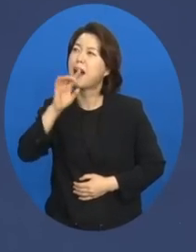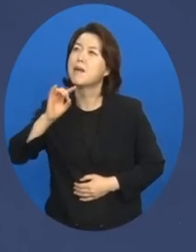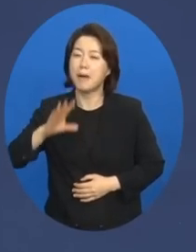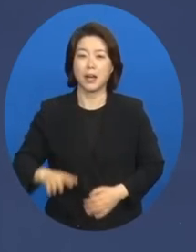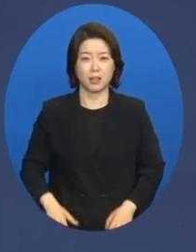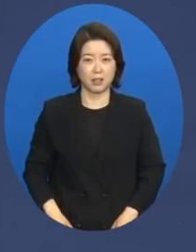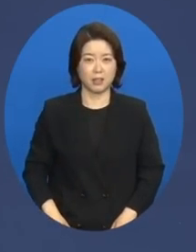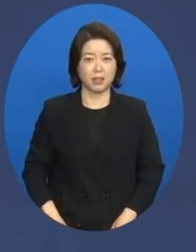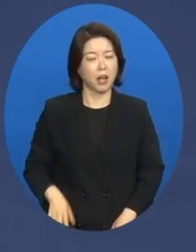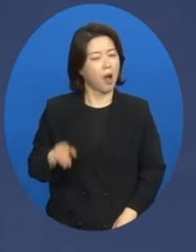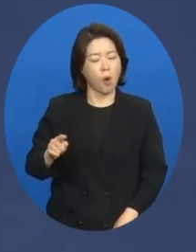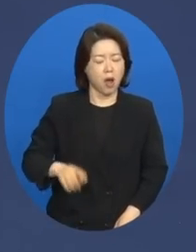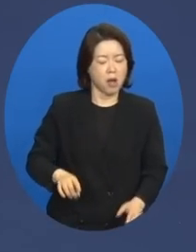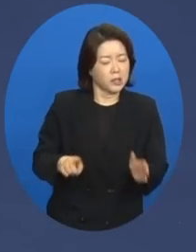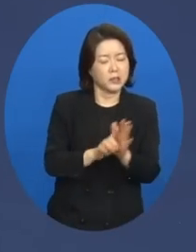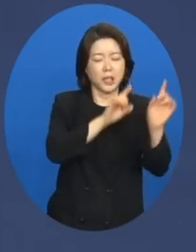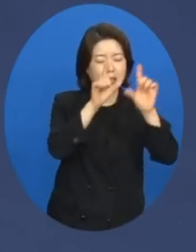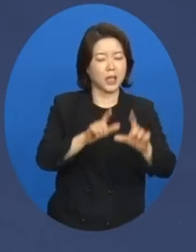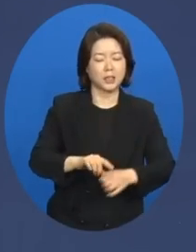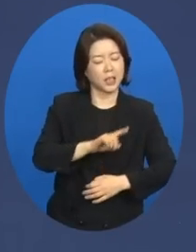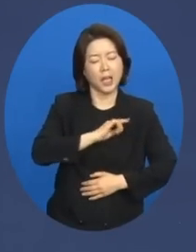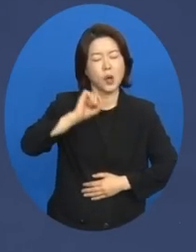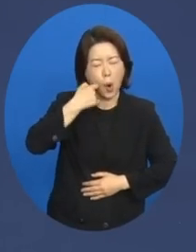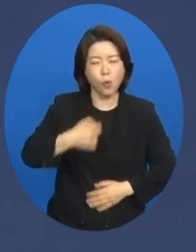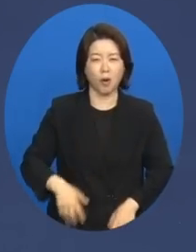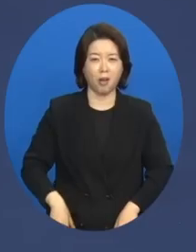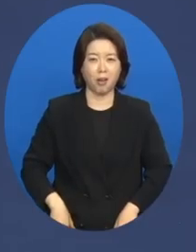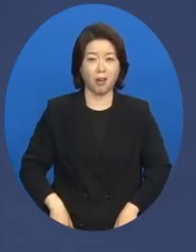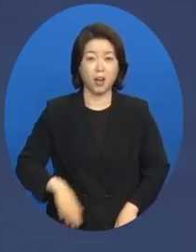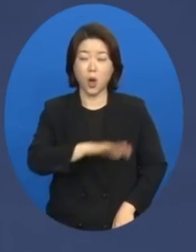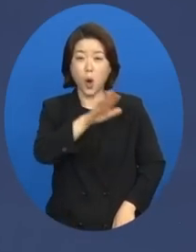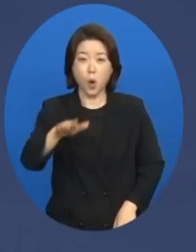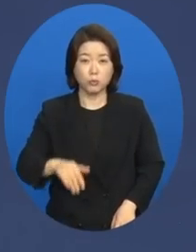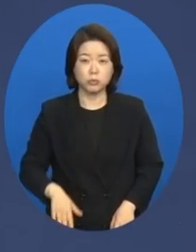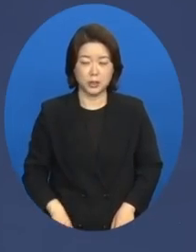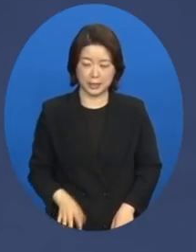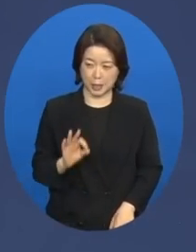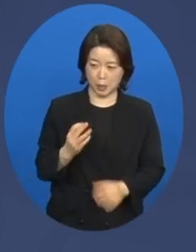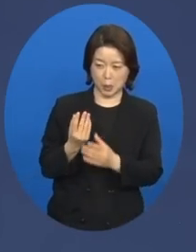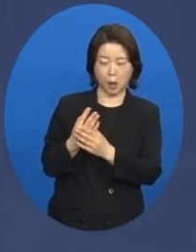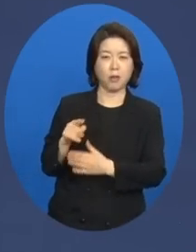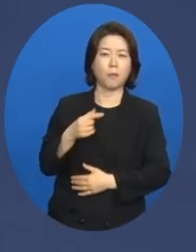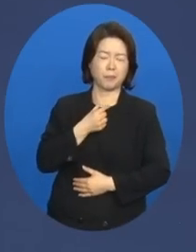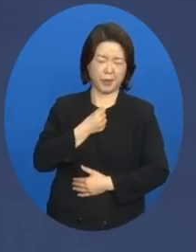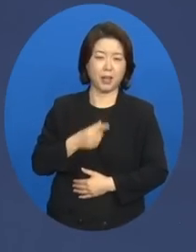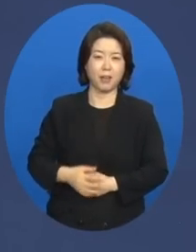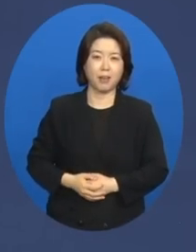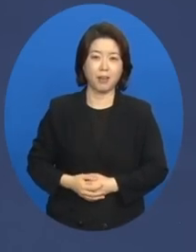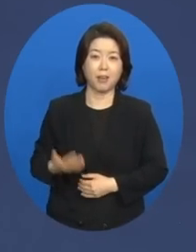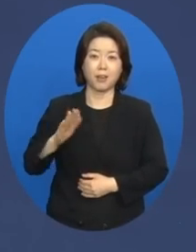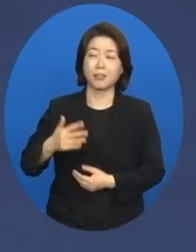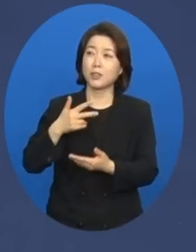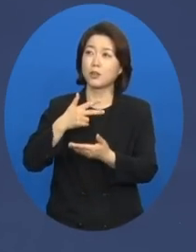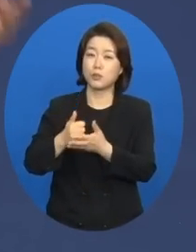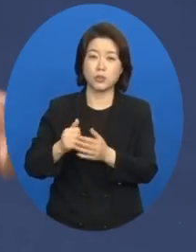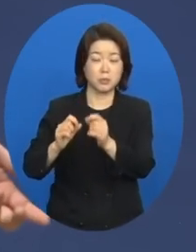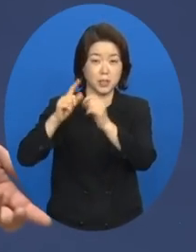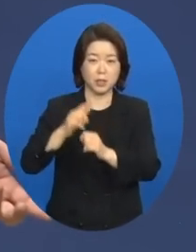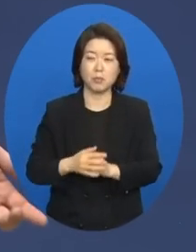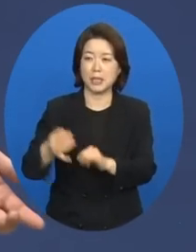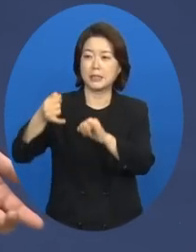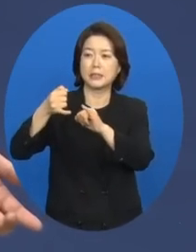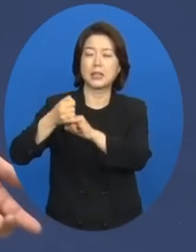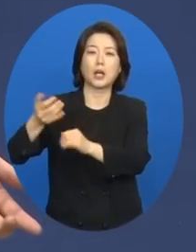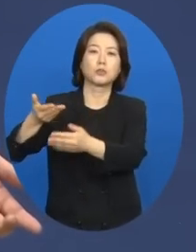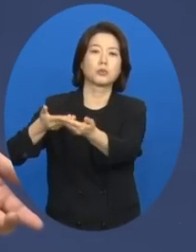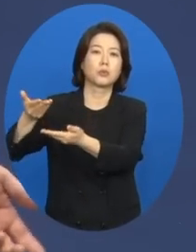우리가 신앙생활 하는데 굉장히 어려움 중에 하나가 우리는 현찰을 원하잖아요. 근데 주님은 주로 약속 거래를